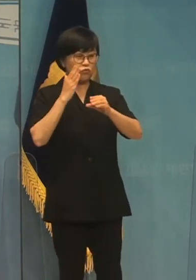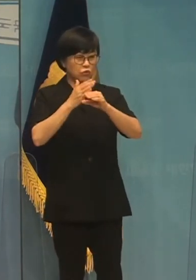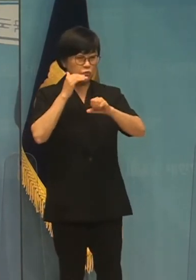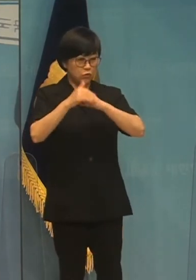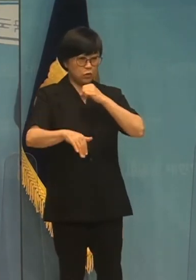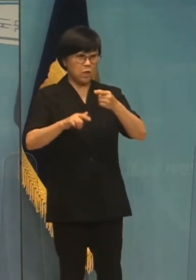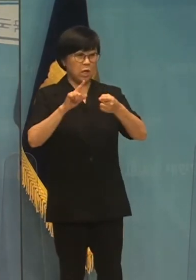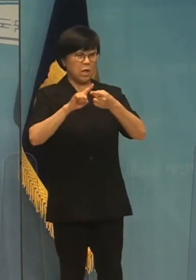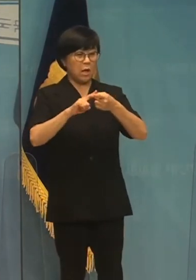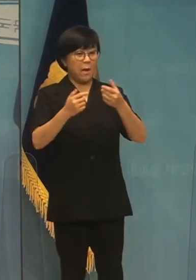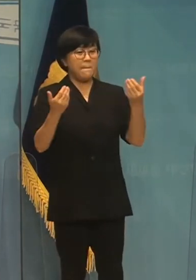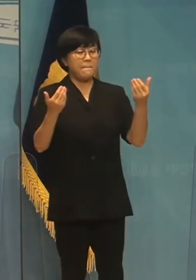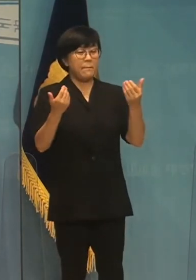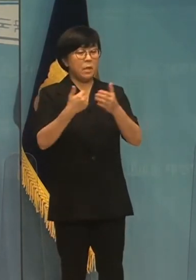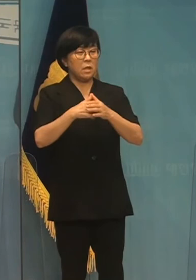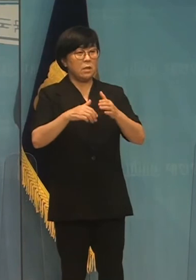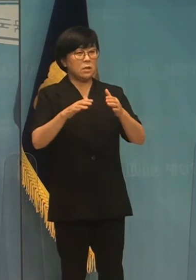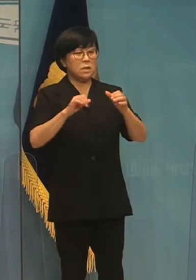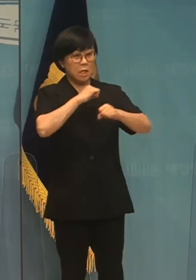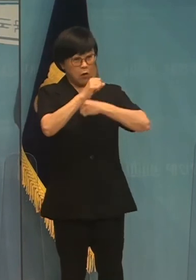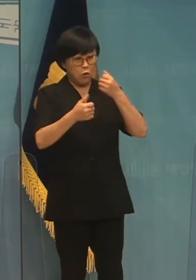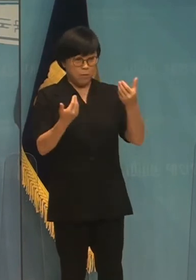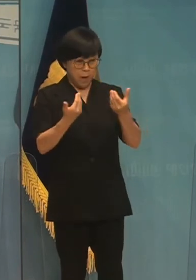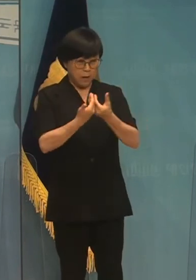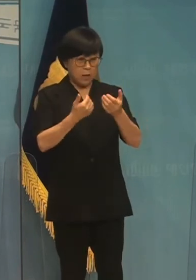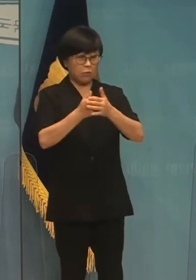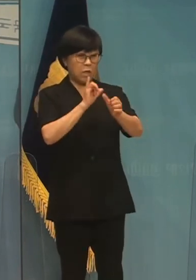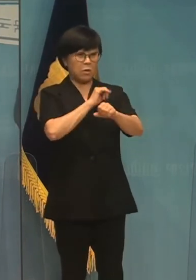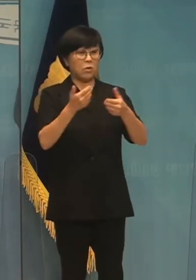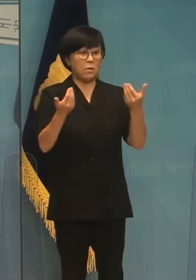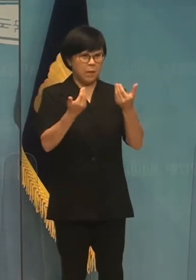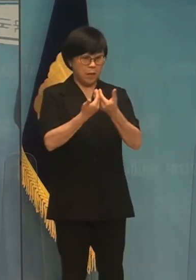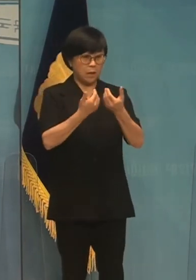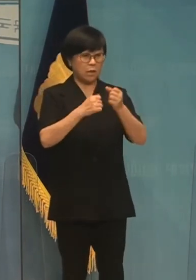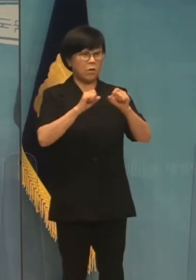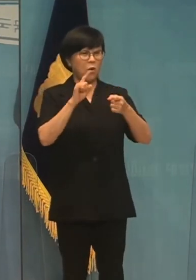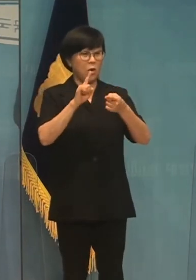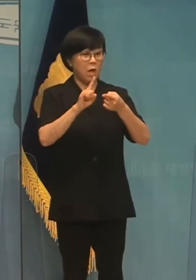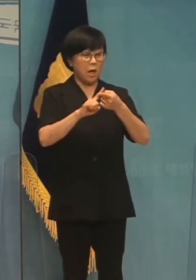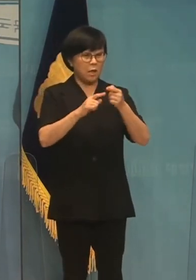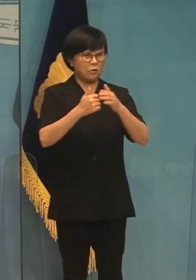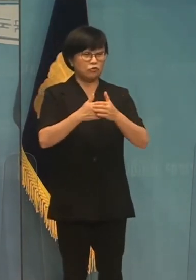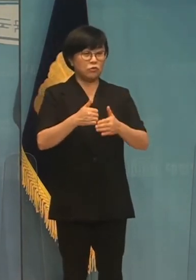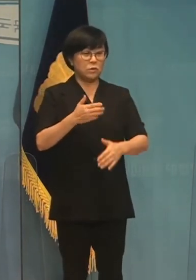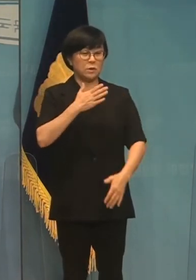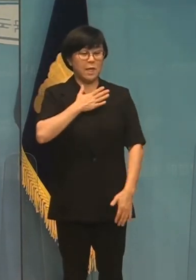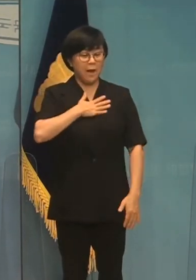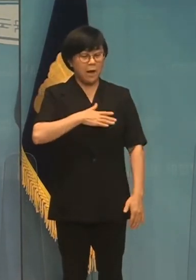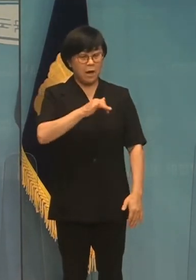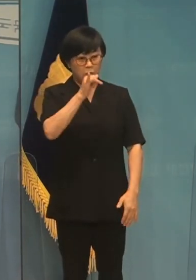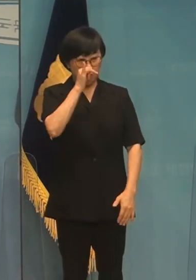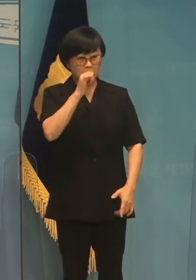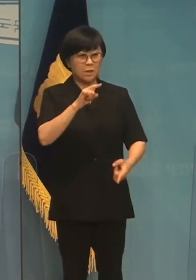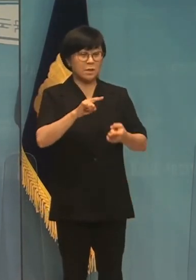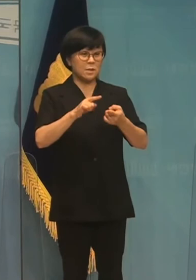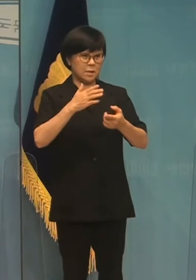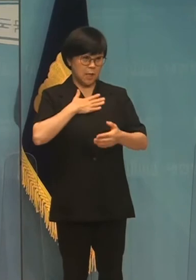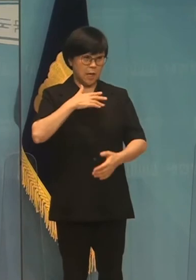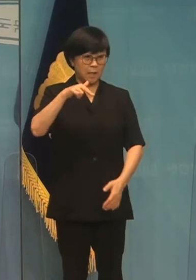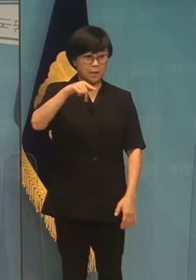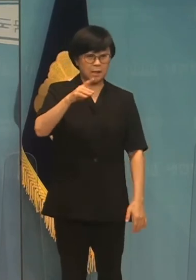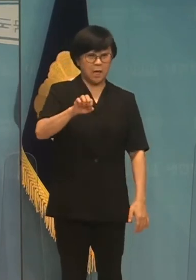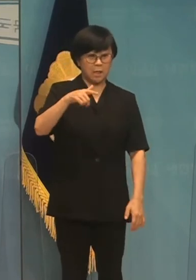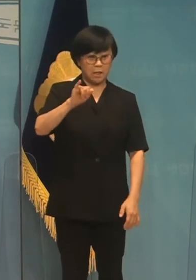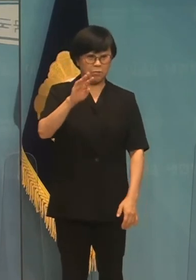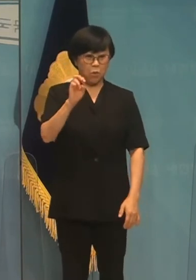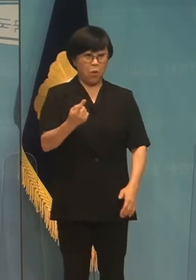반자유, 반인권, 반민주 행각에 대해서 누구보다 잘 알고 있는 저